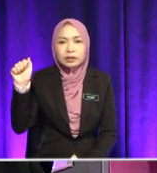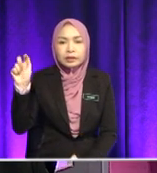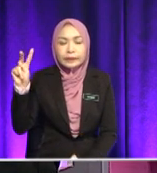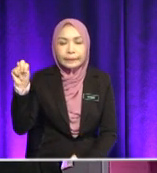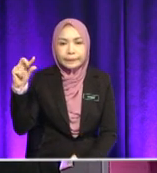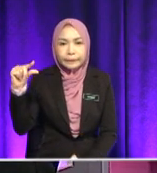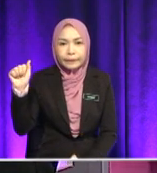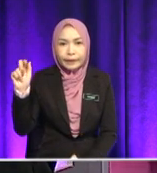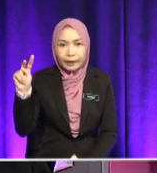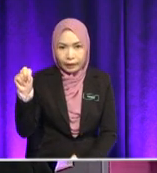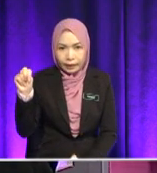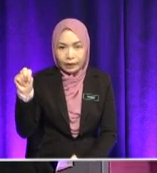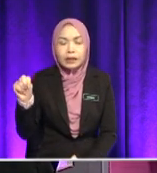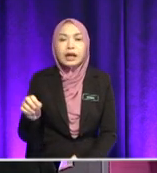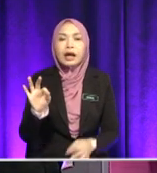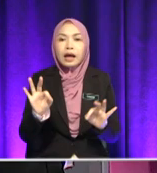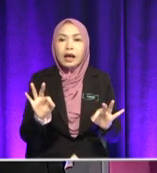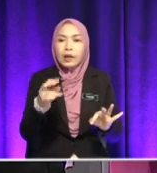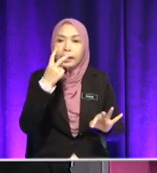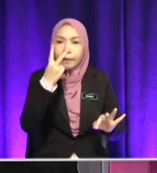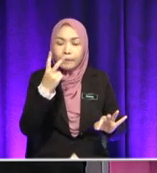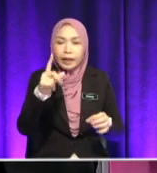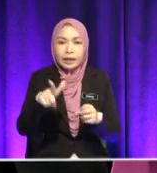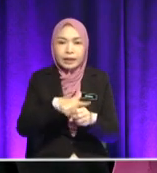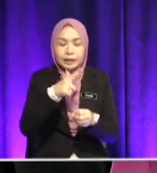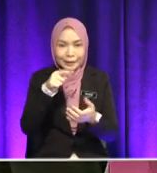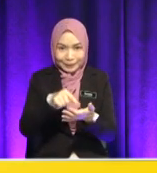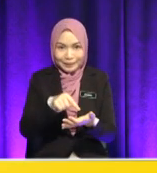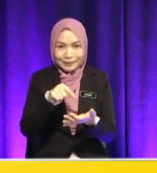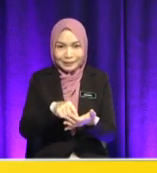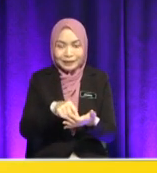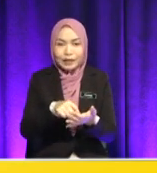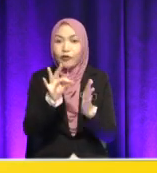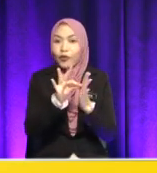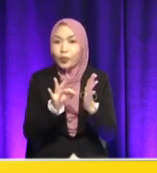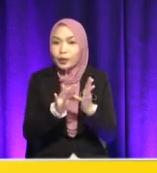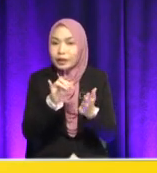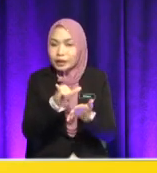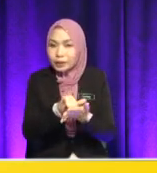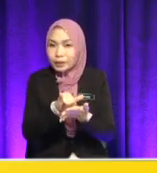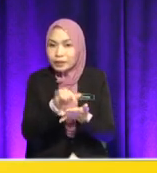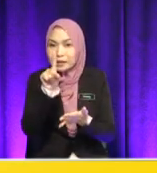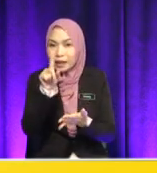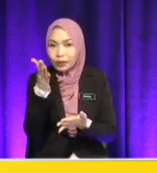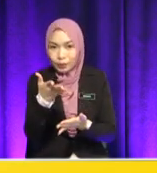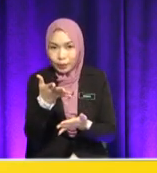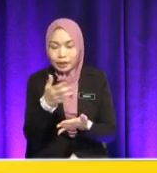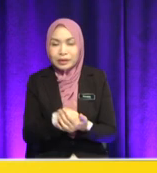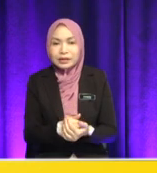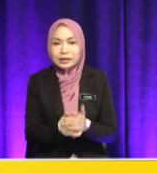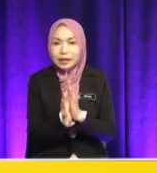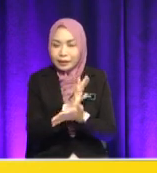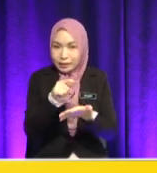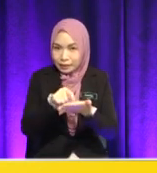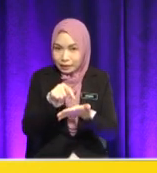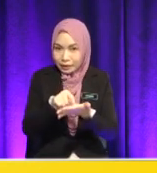dampak yang lengkap ini yang mulai itu juga satu per juga oke cuma dekat sini mungkin